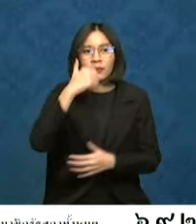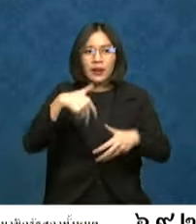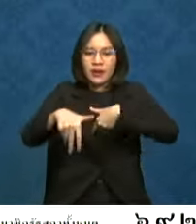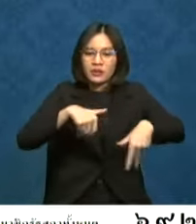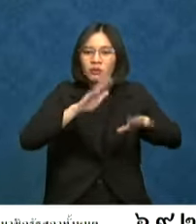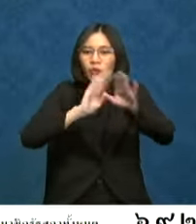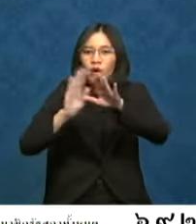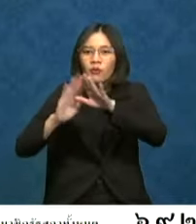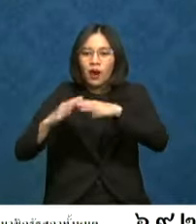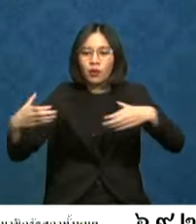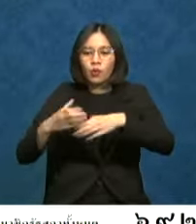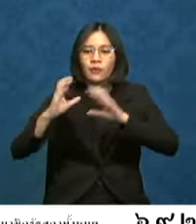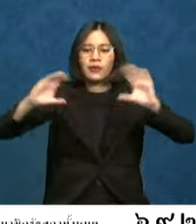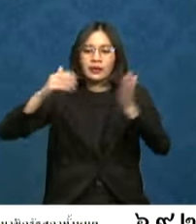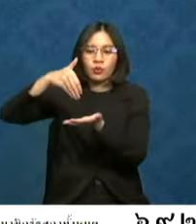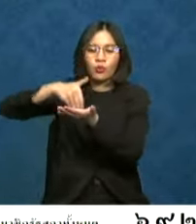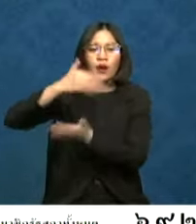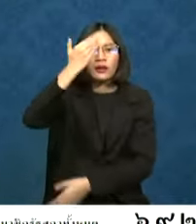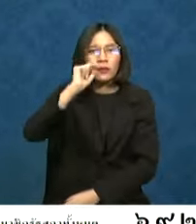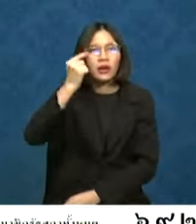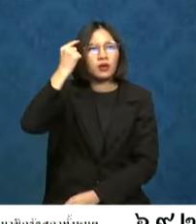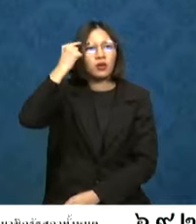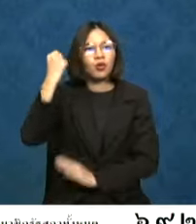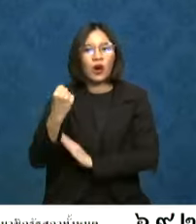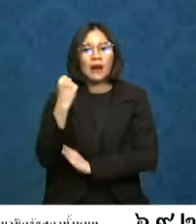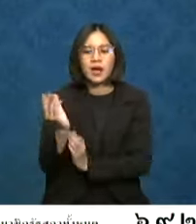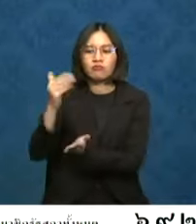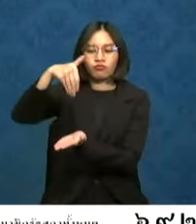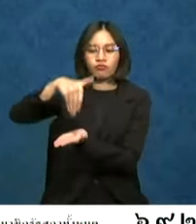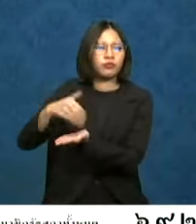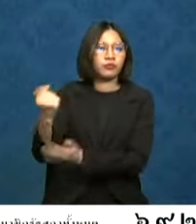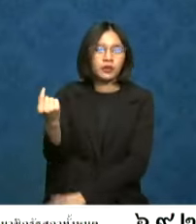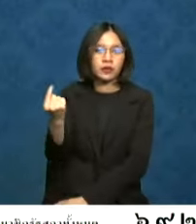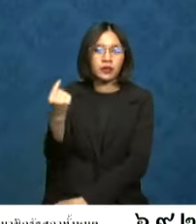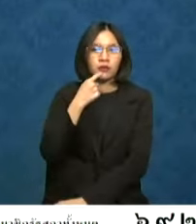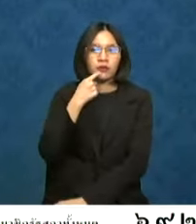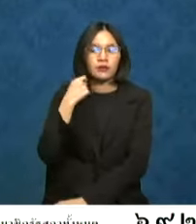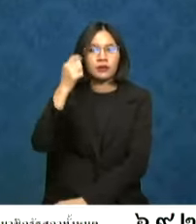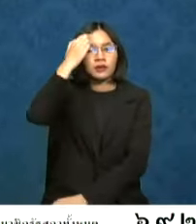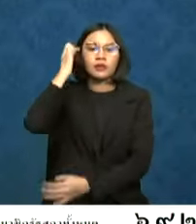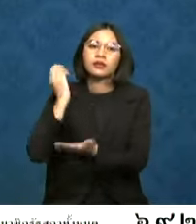ปชาชนถึงเรีกหารัดส่วนกลางทำไม